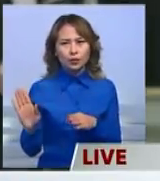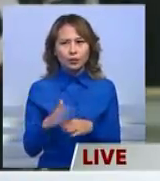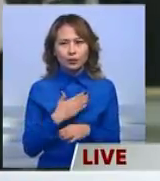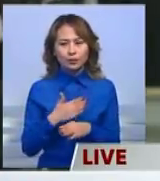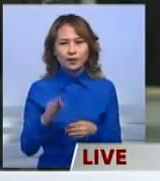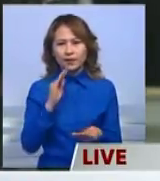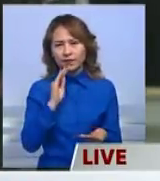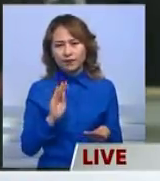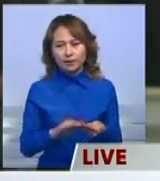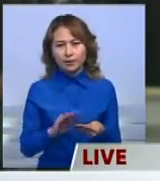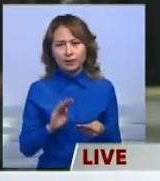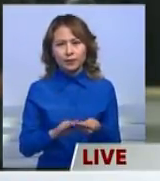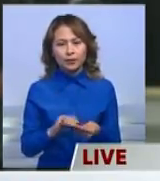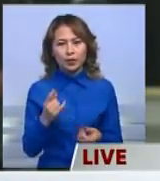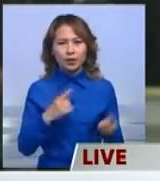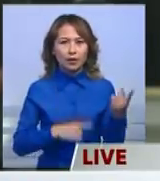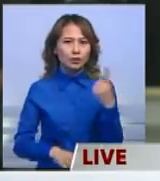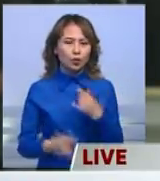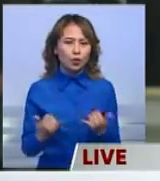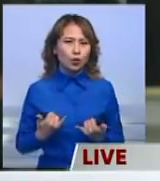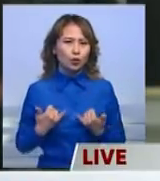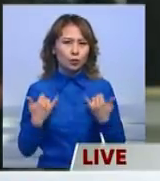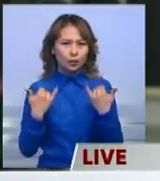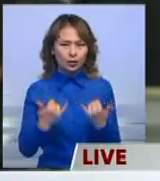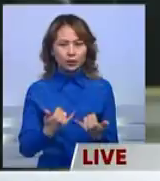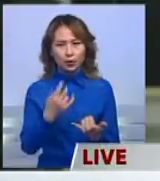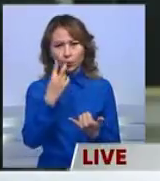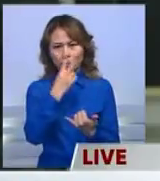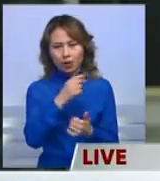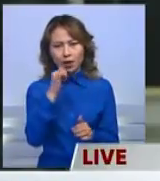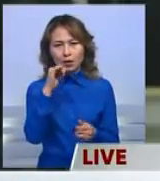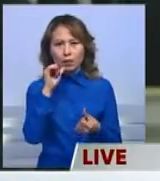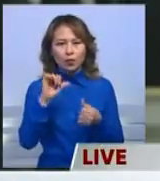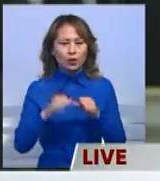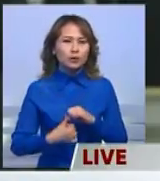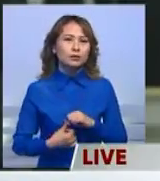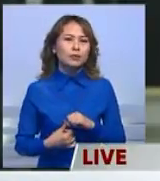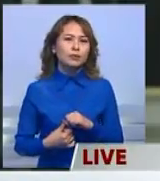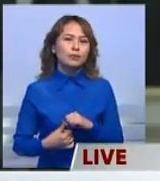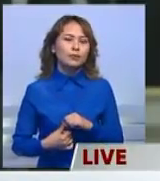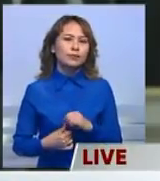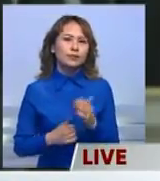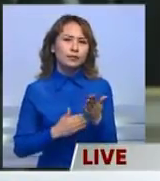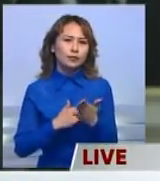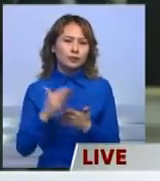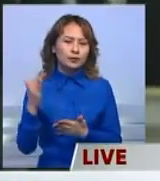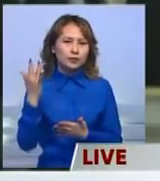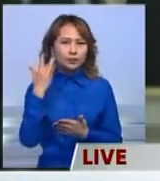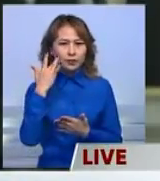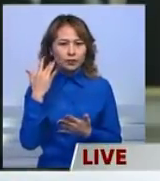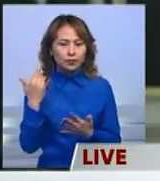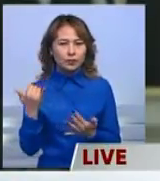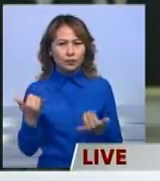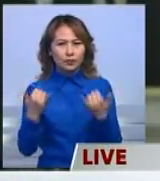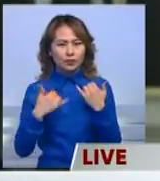атқан жоқпыз. Қайта бізге үлкен құрметін көрсетіп, әр уақытта жоғарыда отырып, төрде отырып, біз